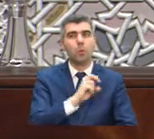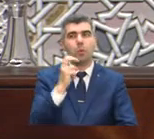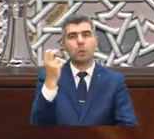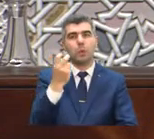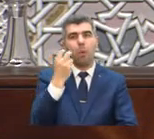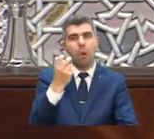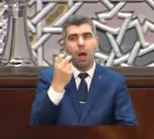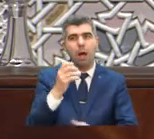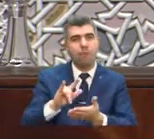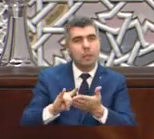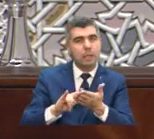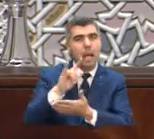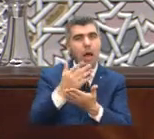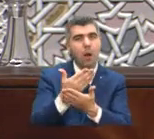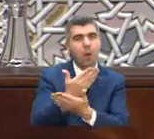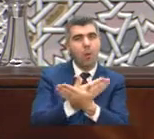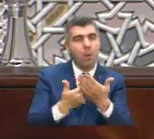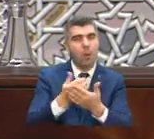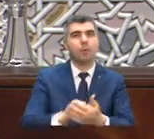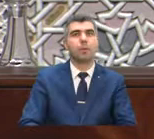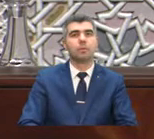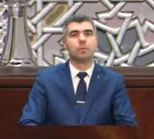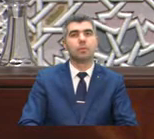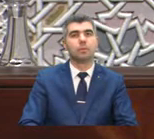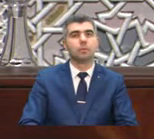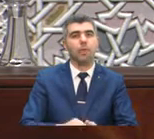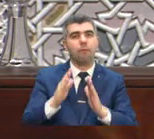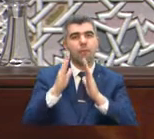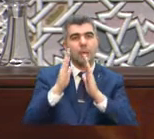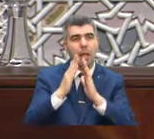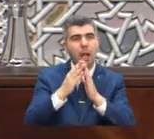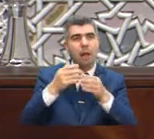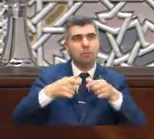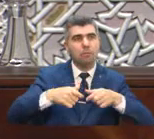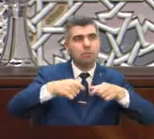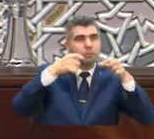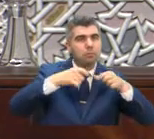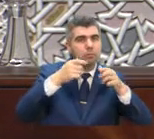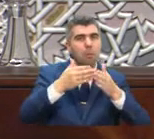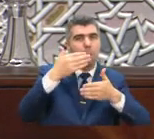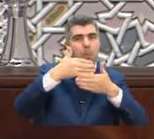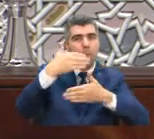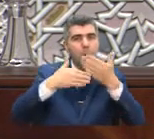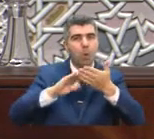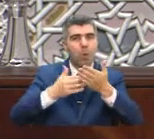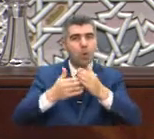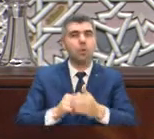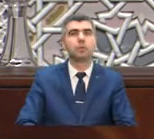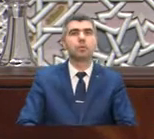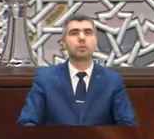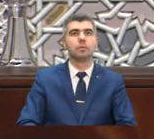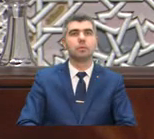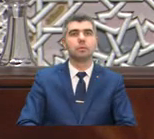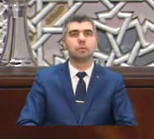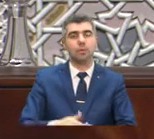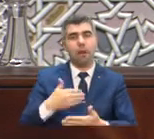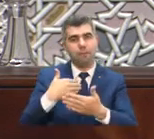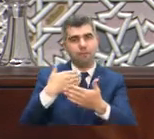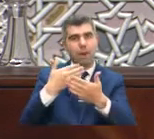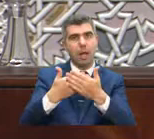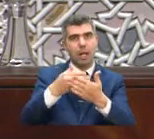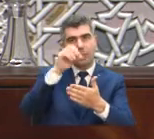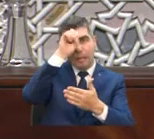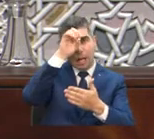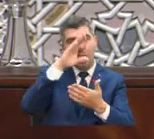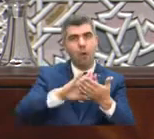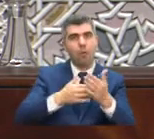التقليدية والاقتصاد الاجتماعي، إعداد التراب الوطني والتعمير والإسكان وسياسة المدينة، وأخيراً الطاقة والمعادن والتنمية